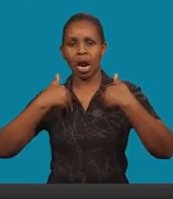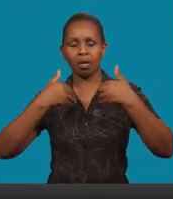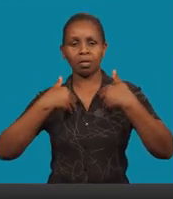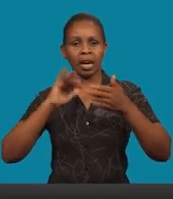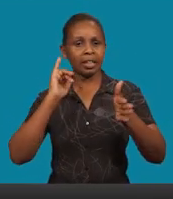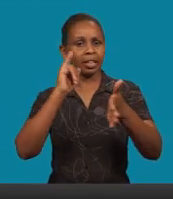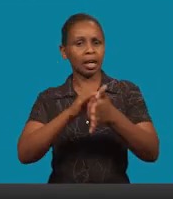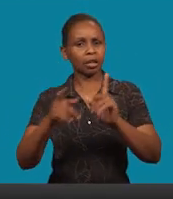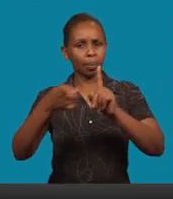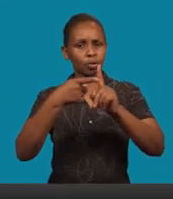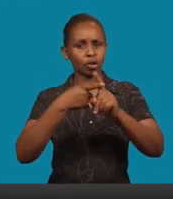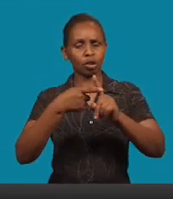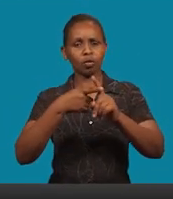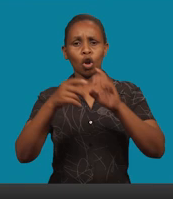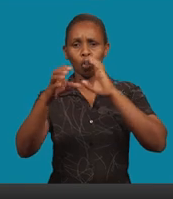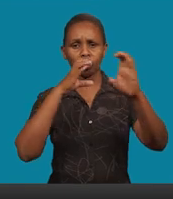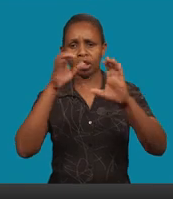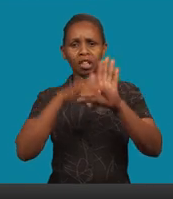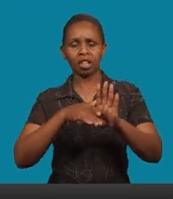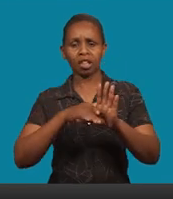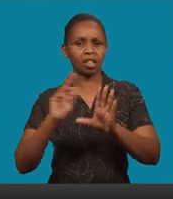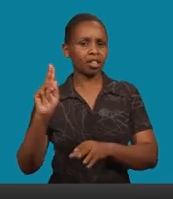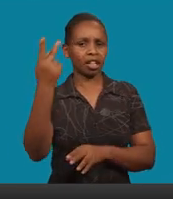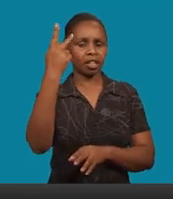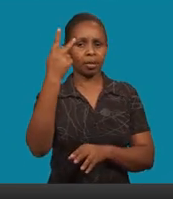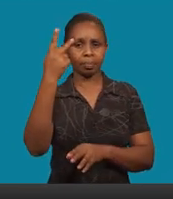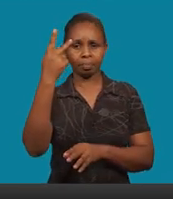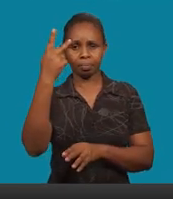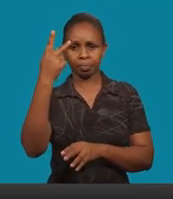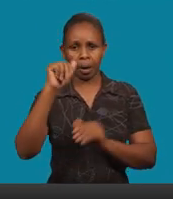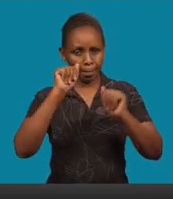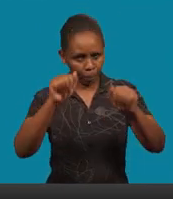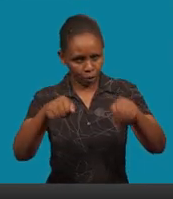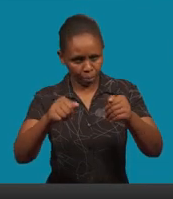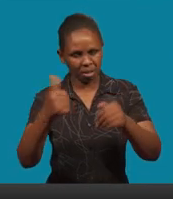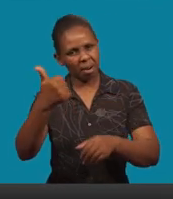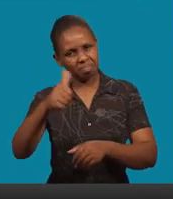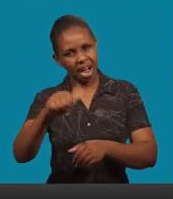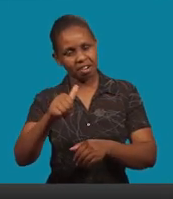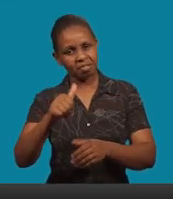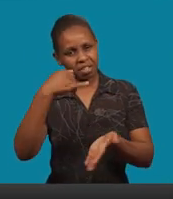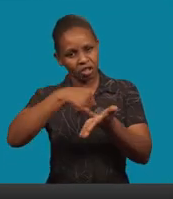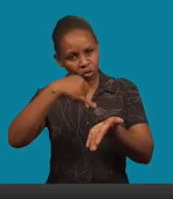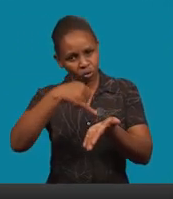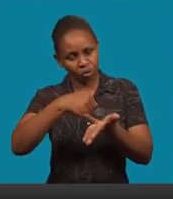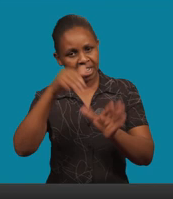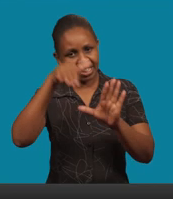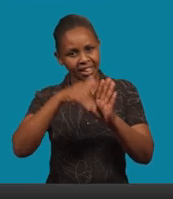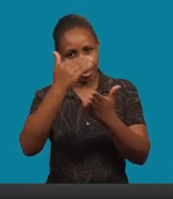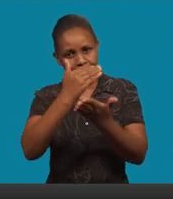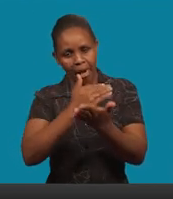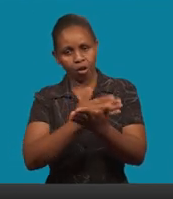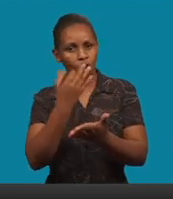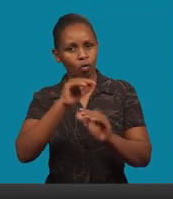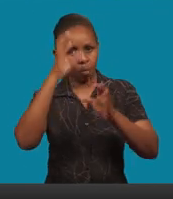conversation of our lifetime, and that is a positive conversation in the Republic of Kenya. Waendeshaji bodaboda hawakuachwa nyuma